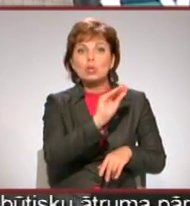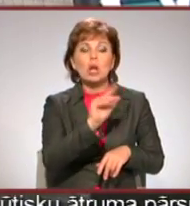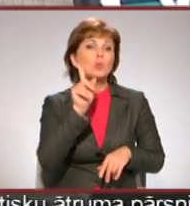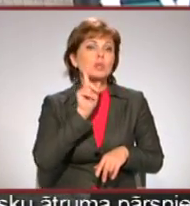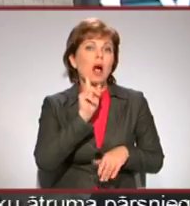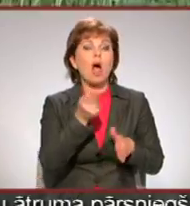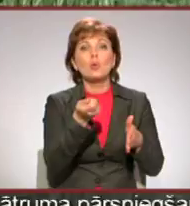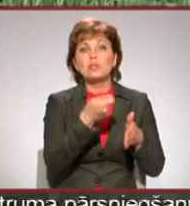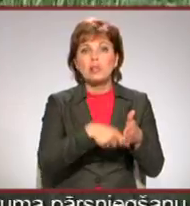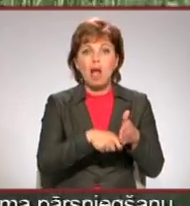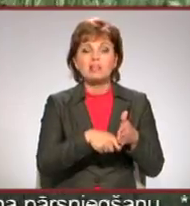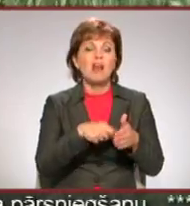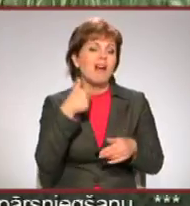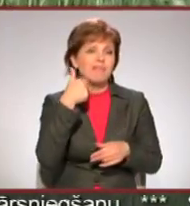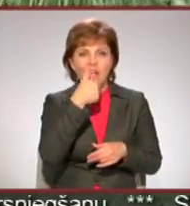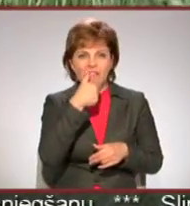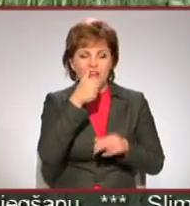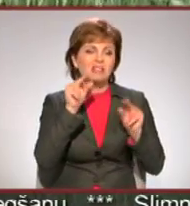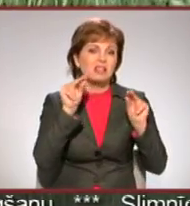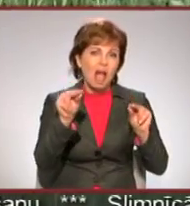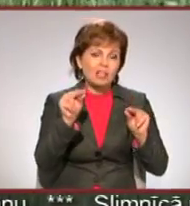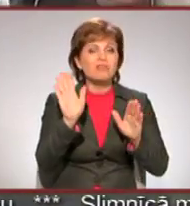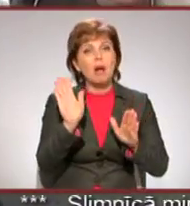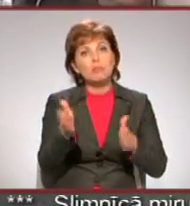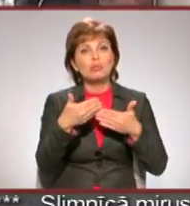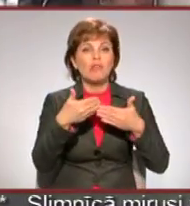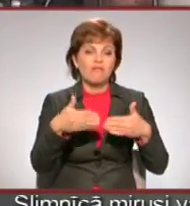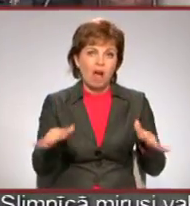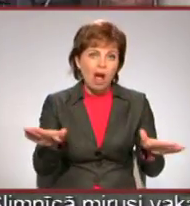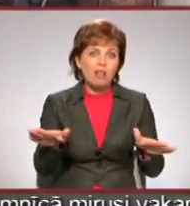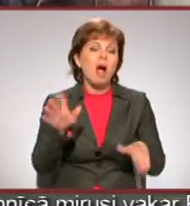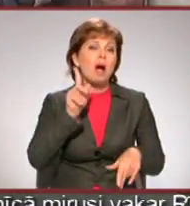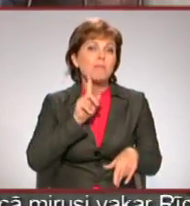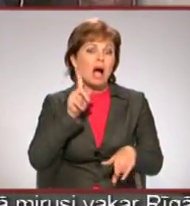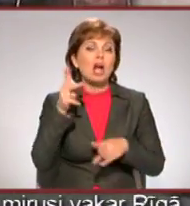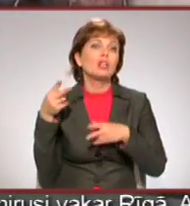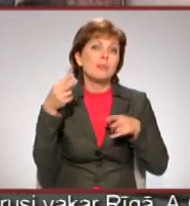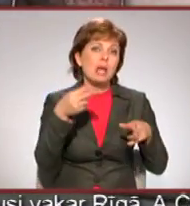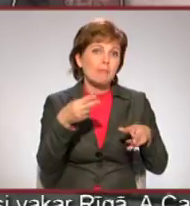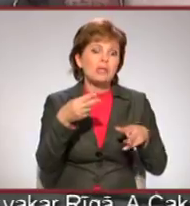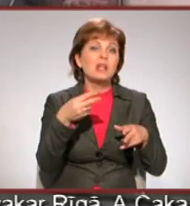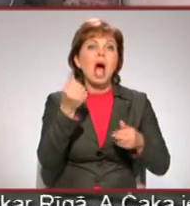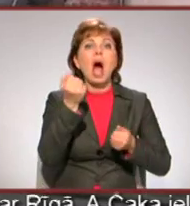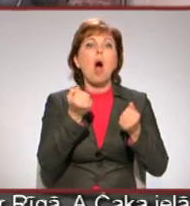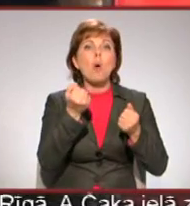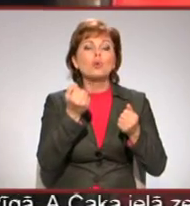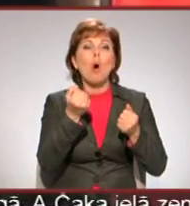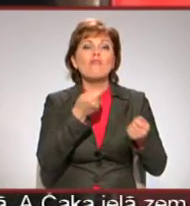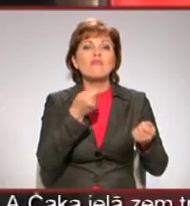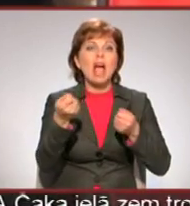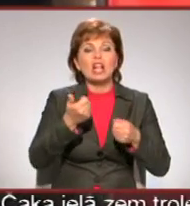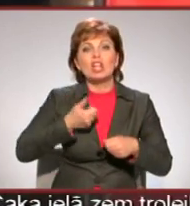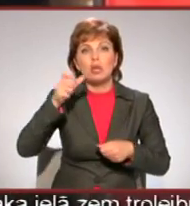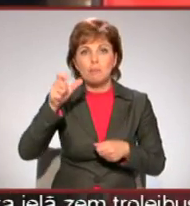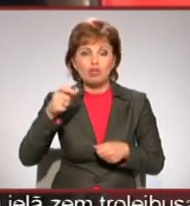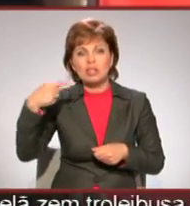laiku, bet neviens īsti netic, ka tas kādreiz atkal vērs durvis. Pagaidām vēl pie viņiem iebrauc autoveikals, un īpašnieks stāsta, ka arī